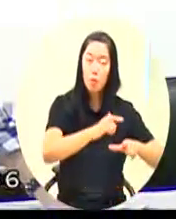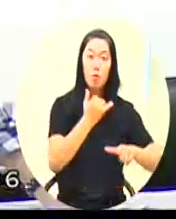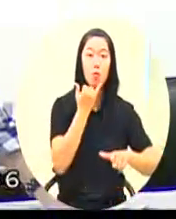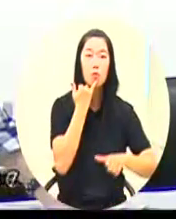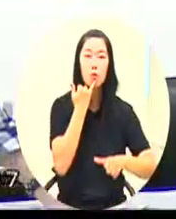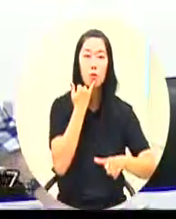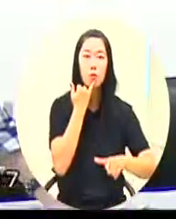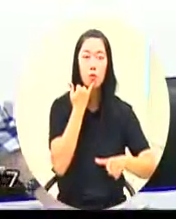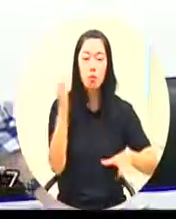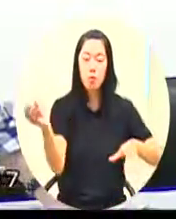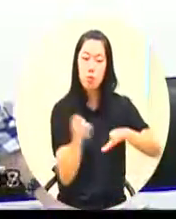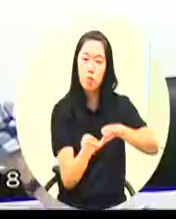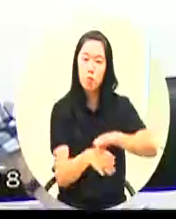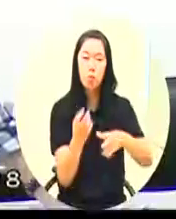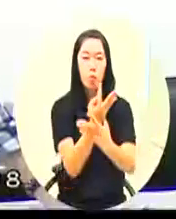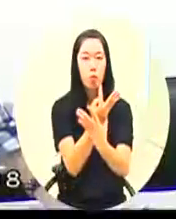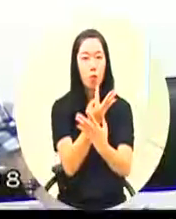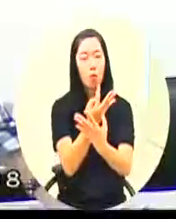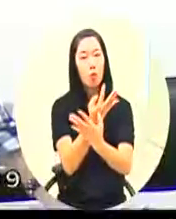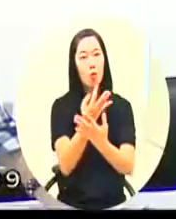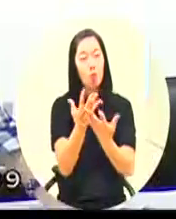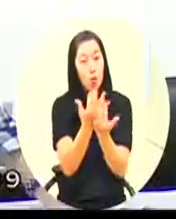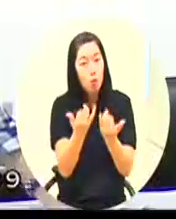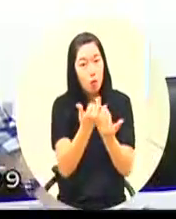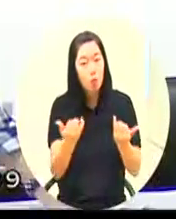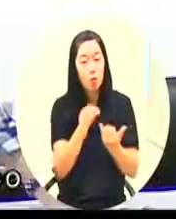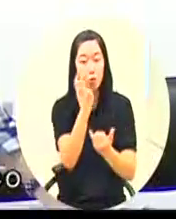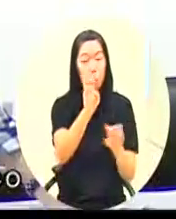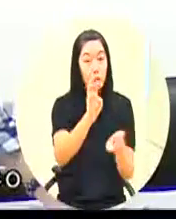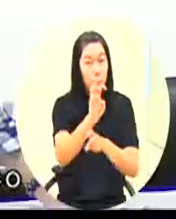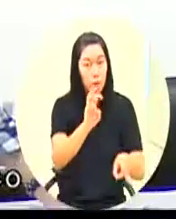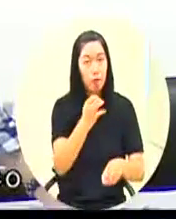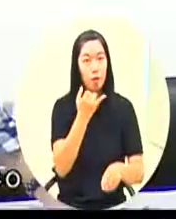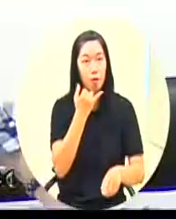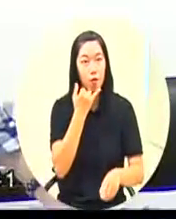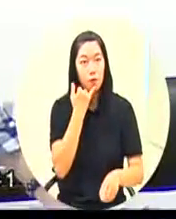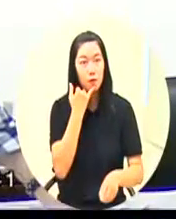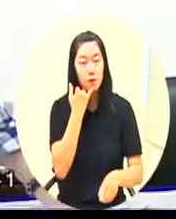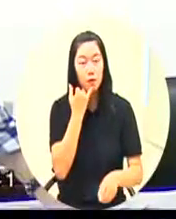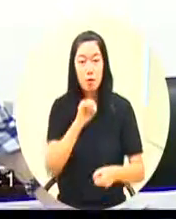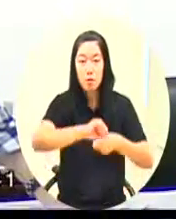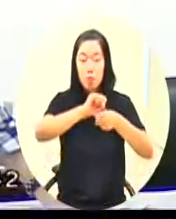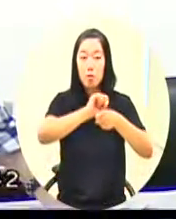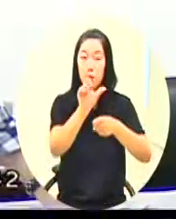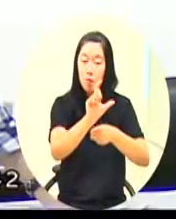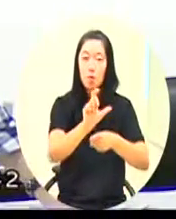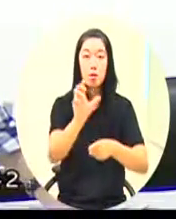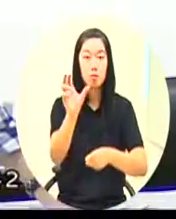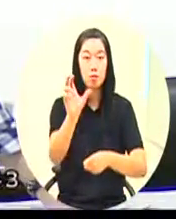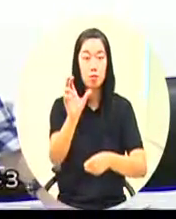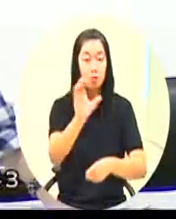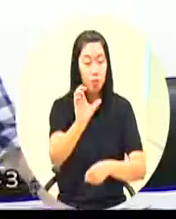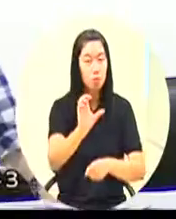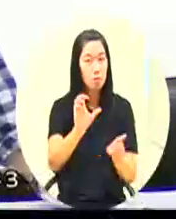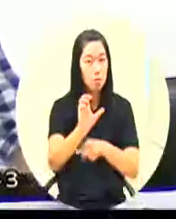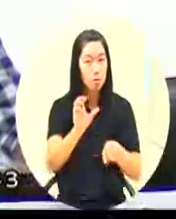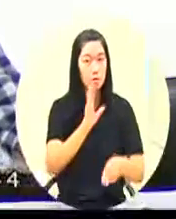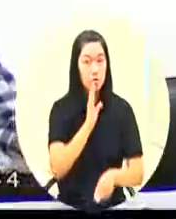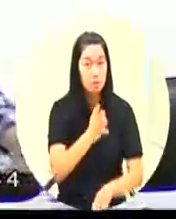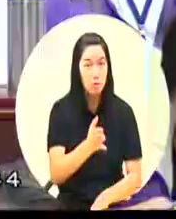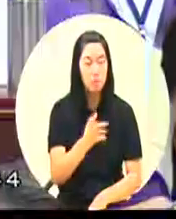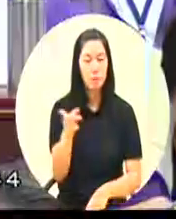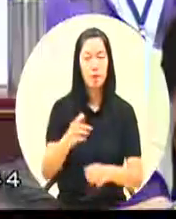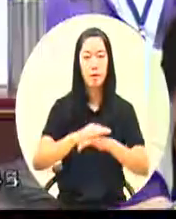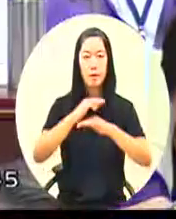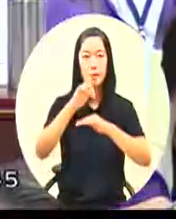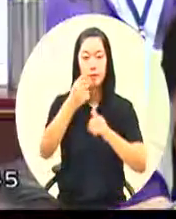容纳30个孩子，我们可能就限制叫到60个、90个这样子吗？ 报名的部分就是先报